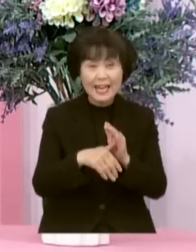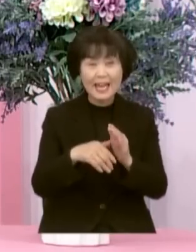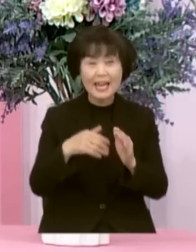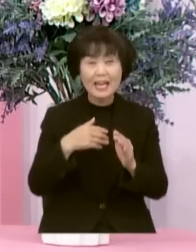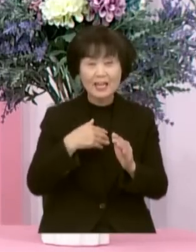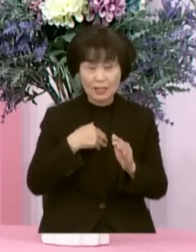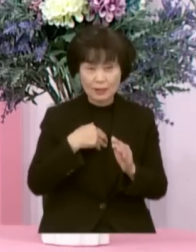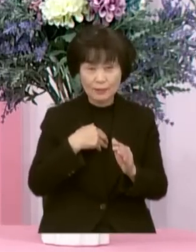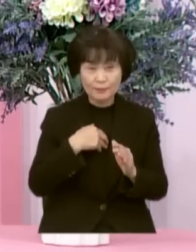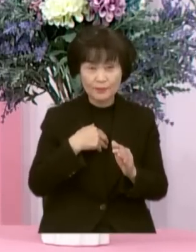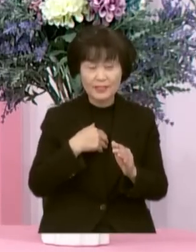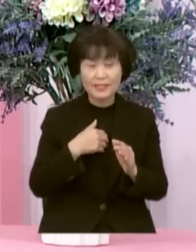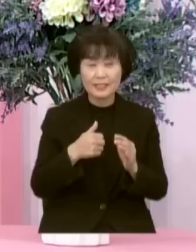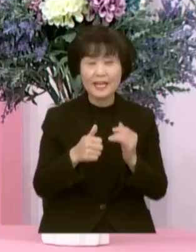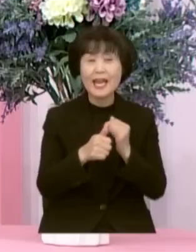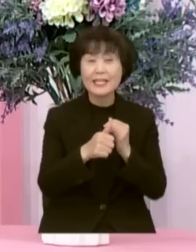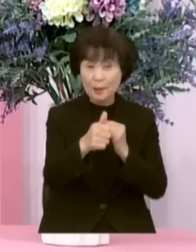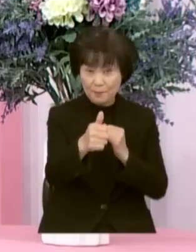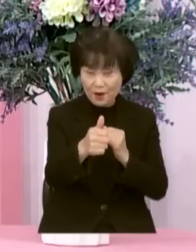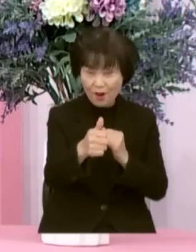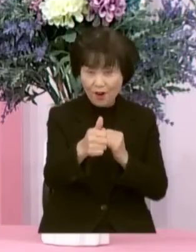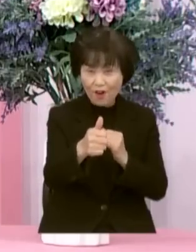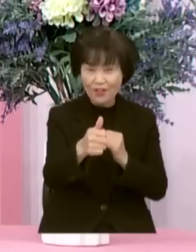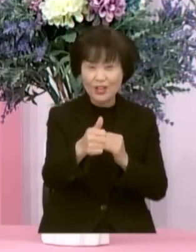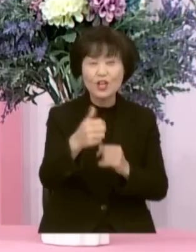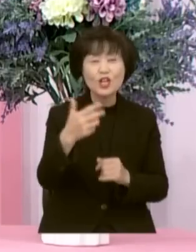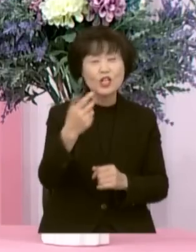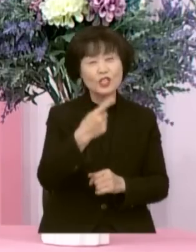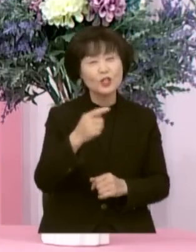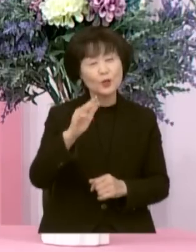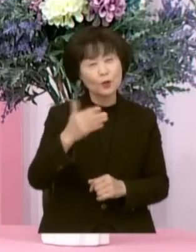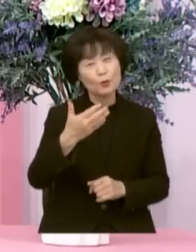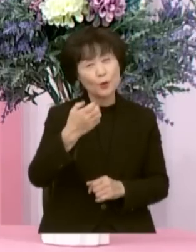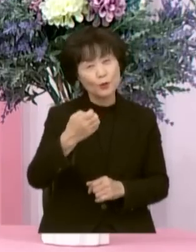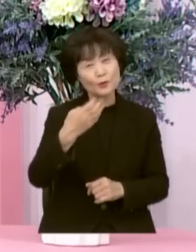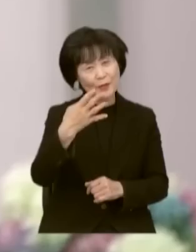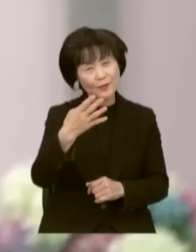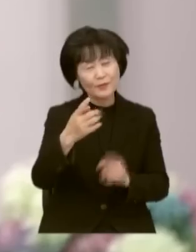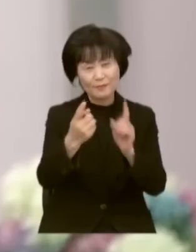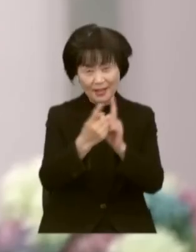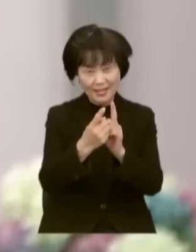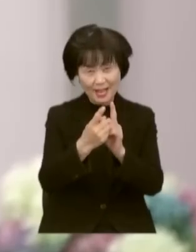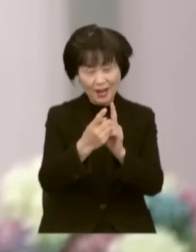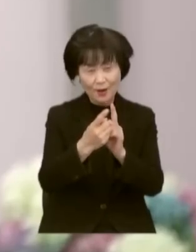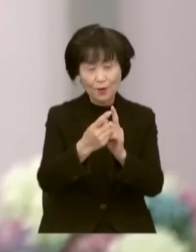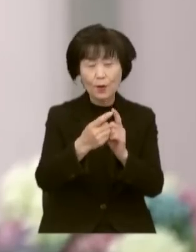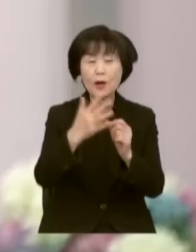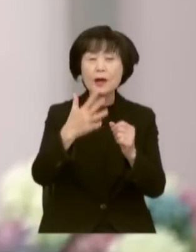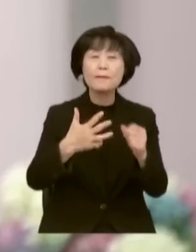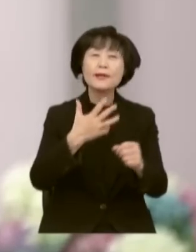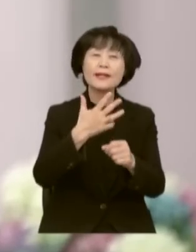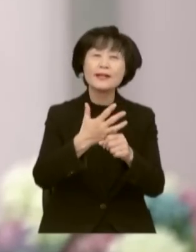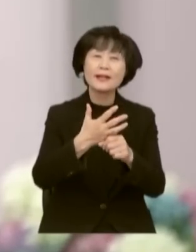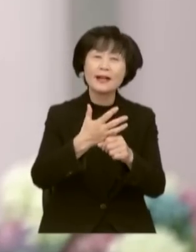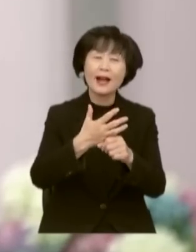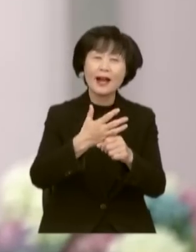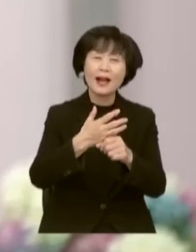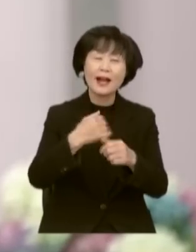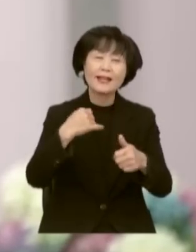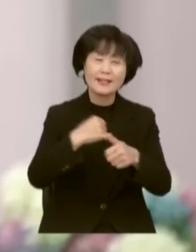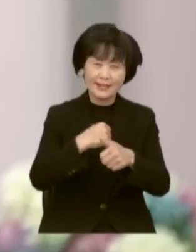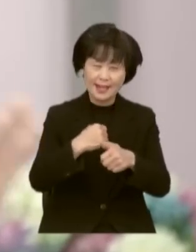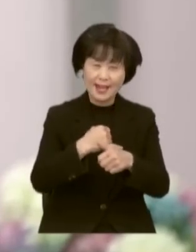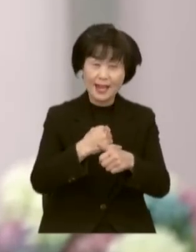아들 아들 아빠를 94년도에 만났죠. 네. 그리고는 8년을 연애를 했고 그리고